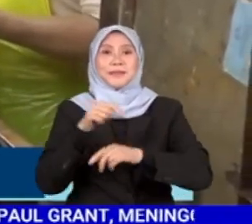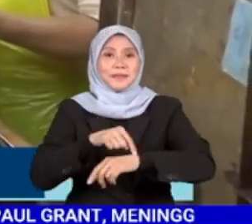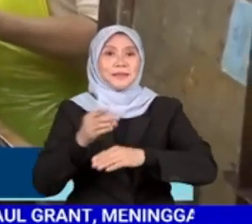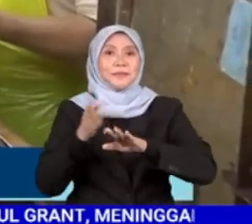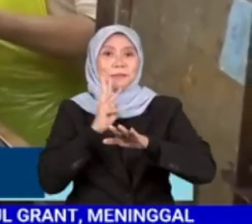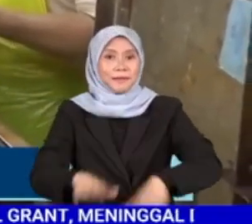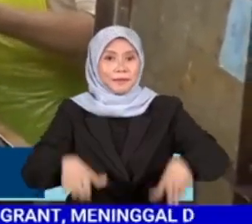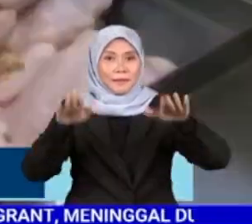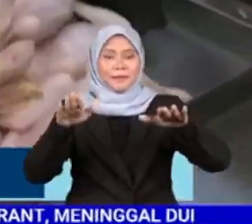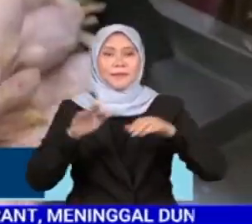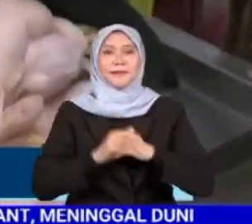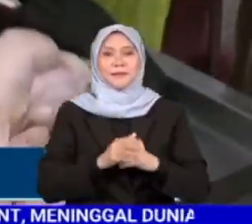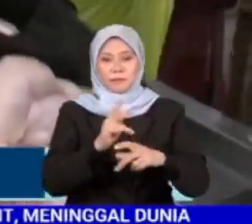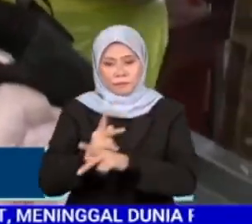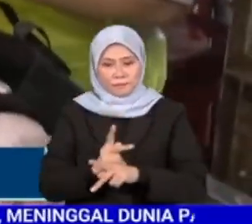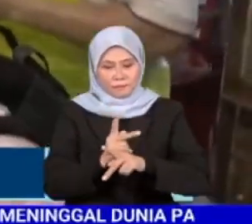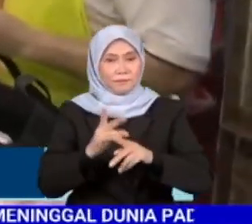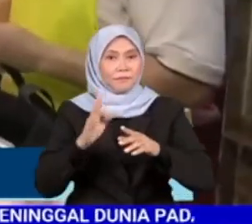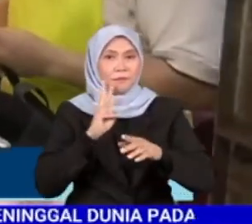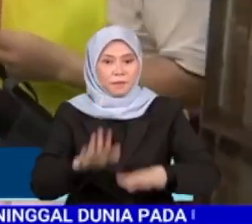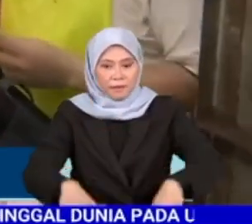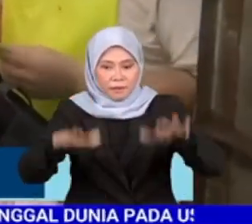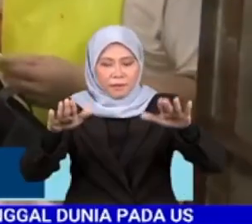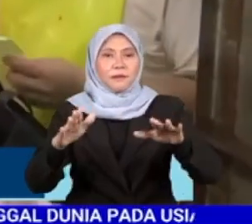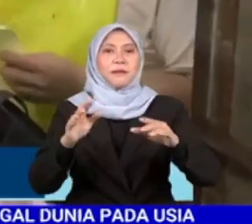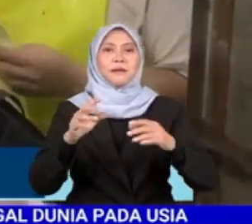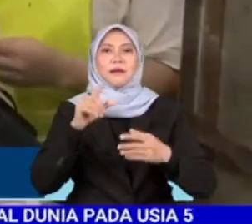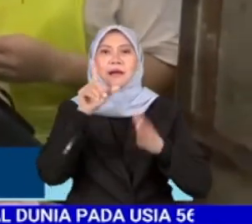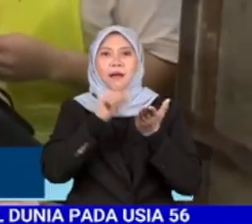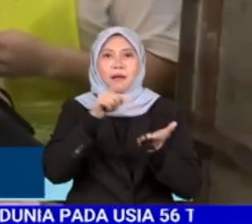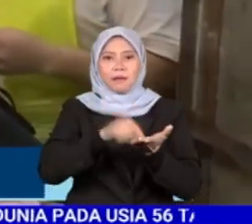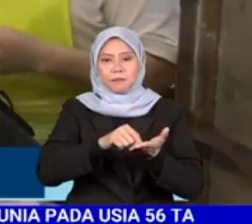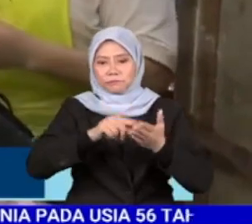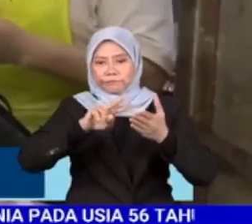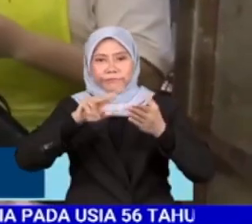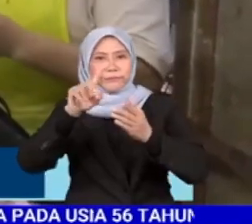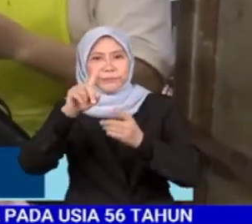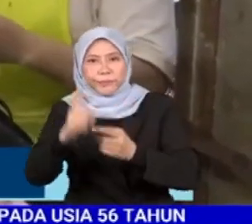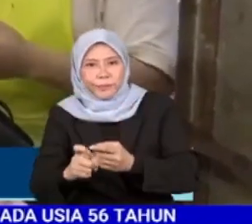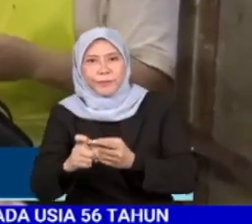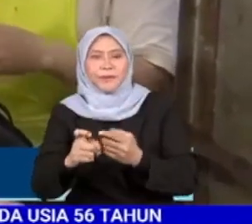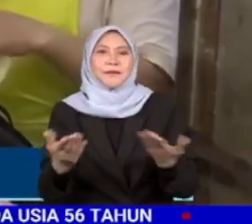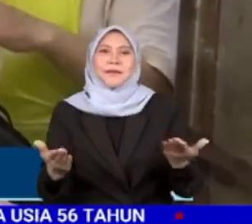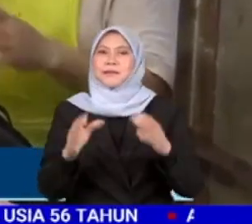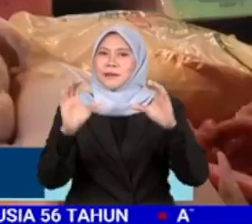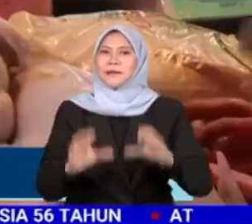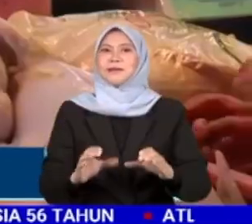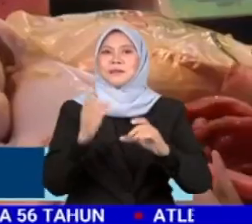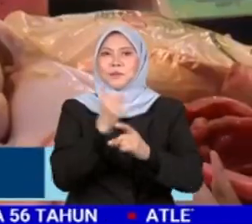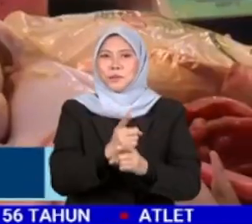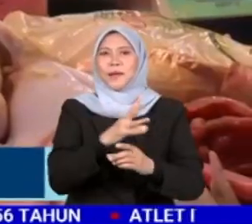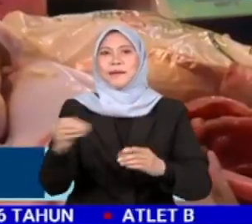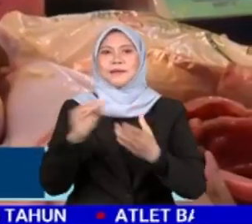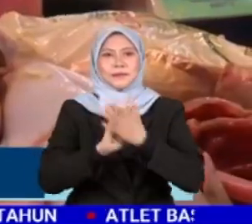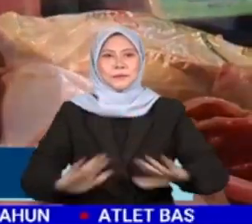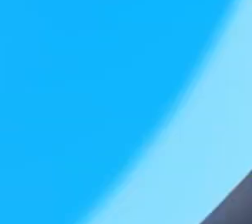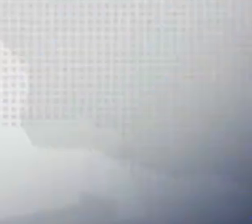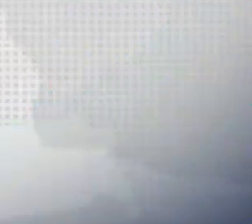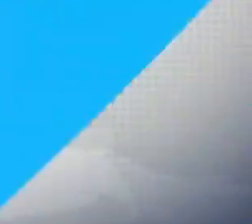bagi memastikan penternak melupuskan hasil ternakan yang lemas akibat banjir dengan cara yang betul dan selamat.